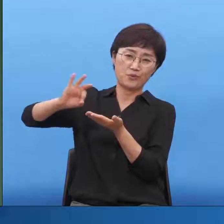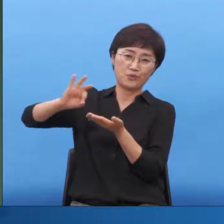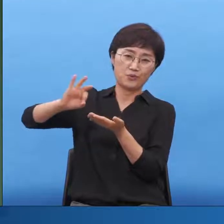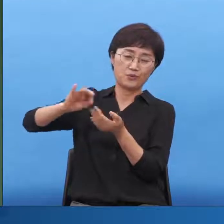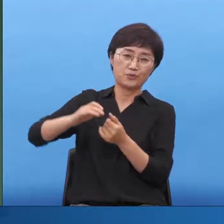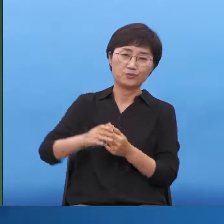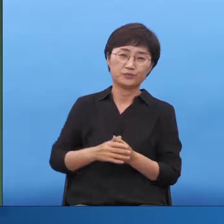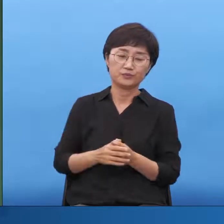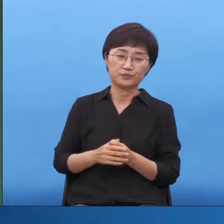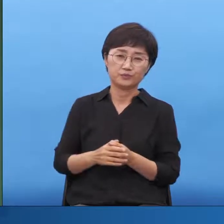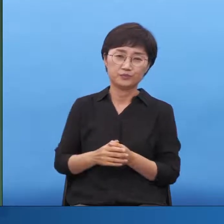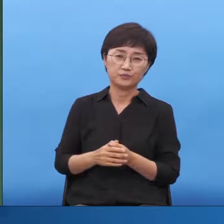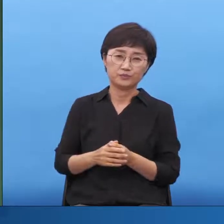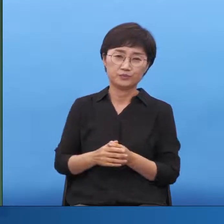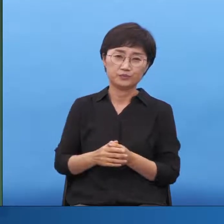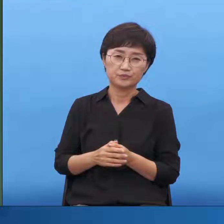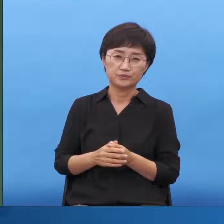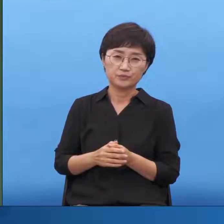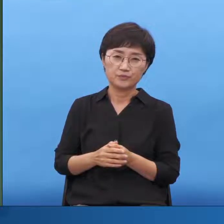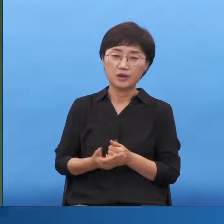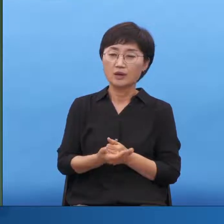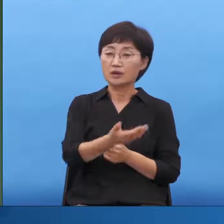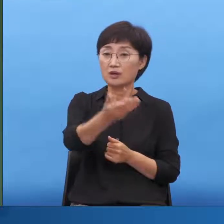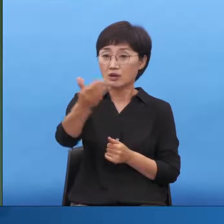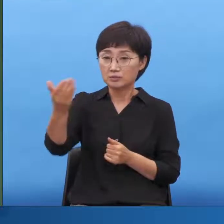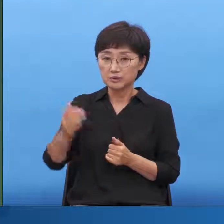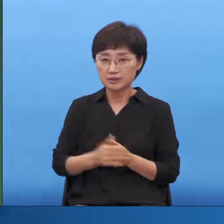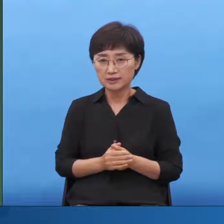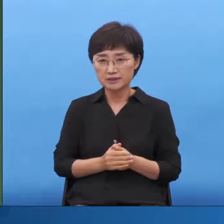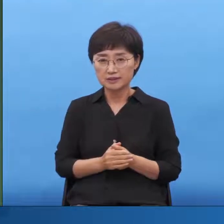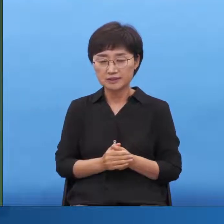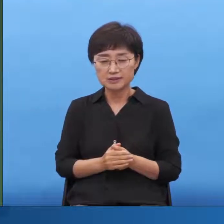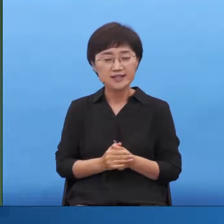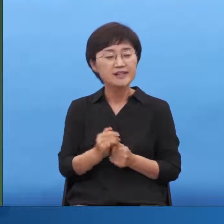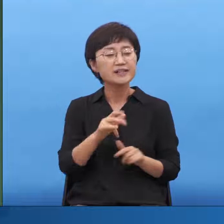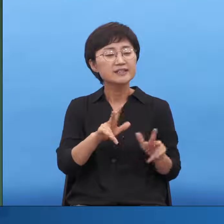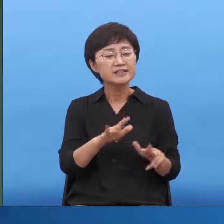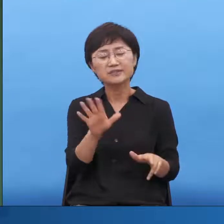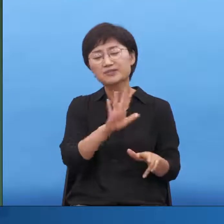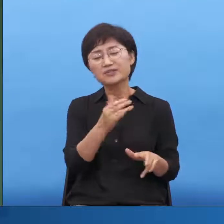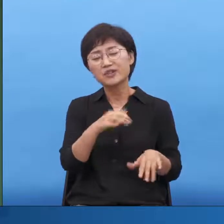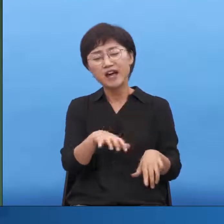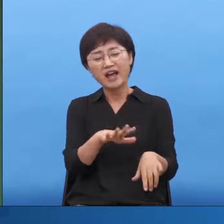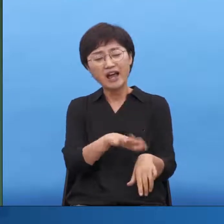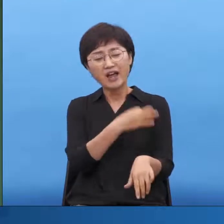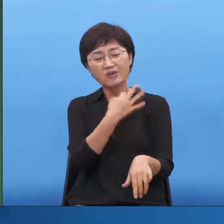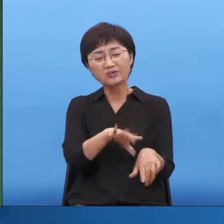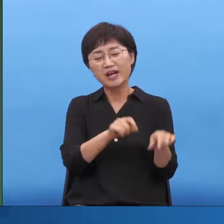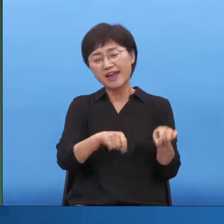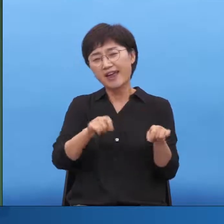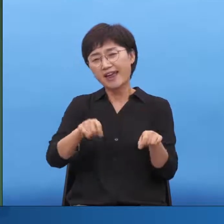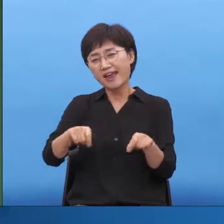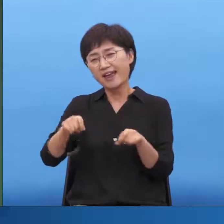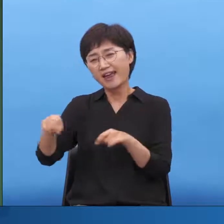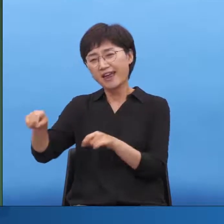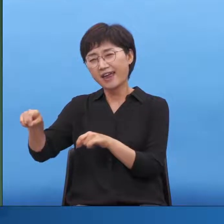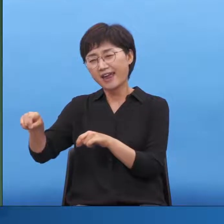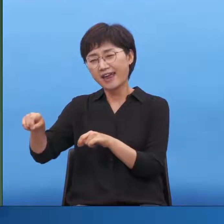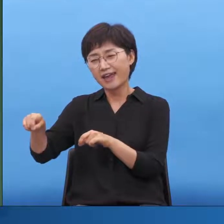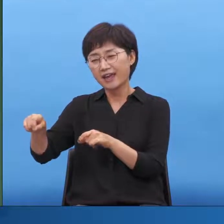여러분 너무 이제 끝에 가서 깨달으면 억울하니까 지금 깨달아야 돼.